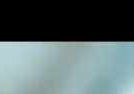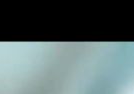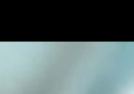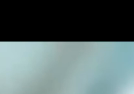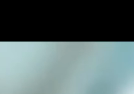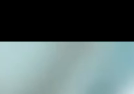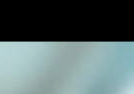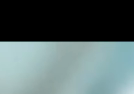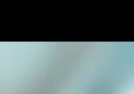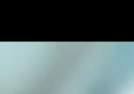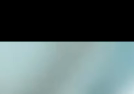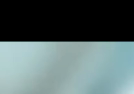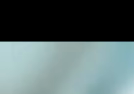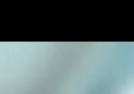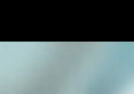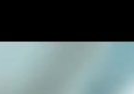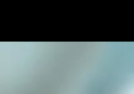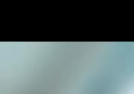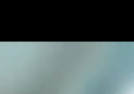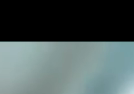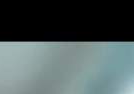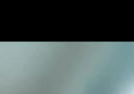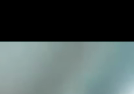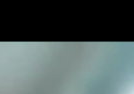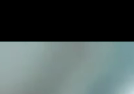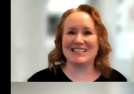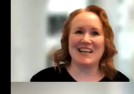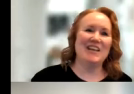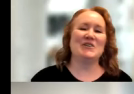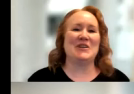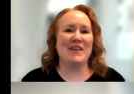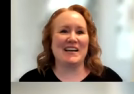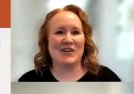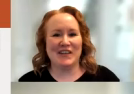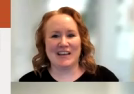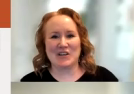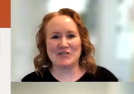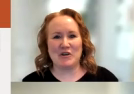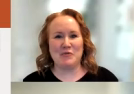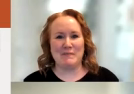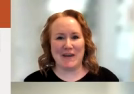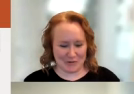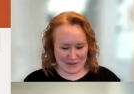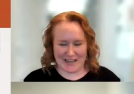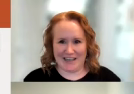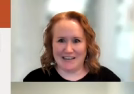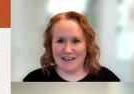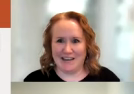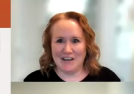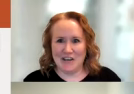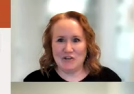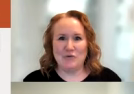et spørsmål hengende på vent, men vi kan ta det på slutten av presentasjonen deres, og se om dere kan svare på bedre på det